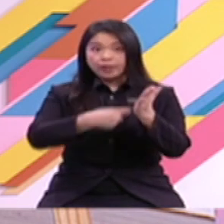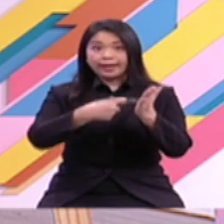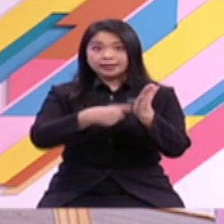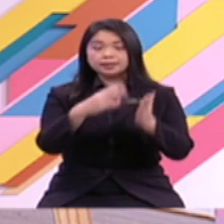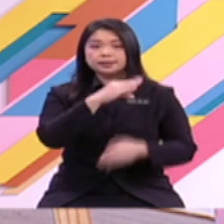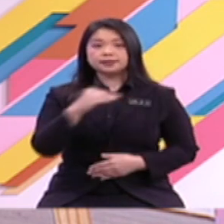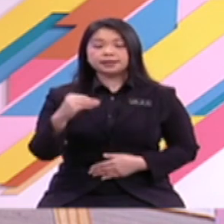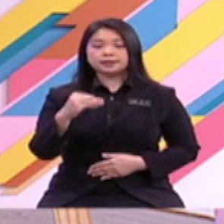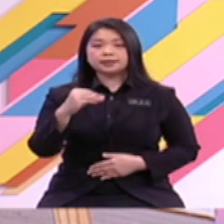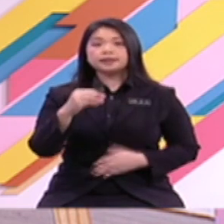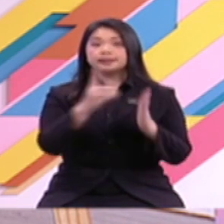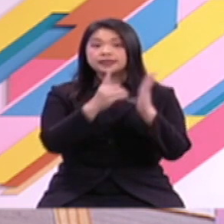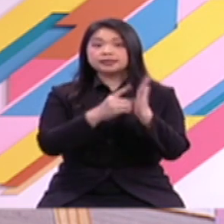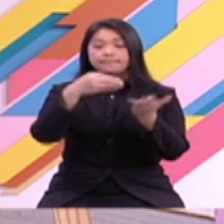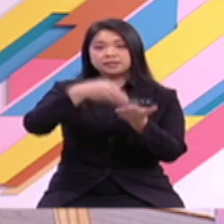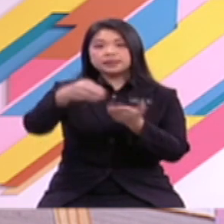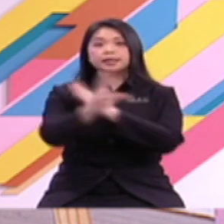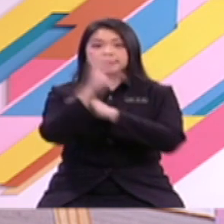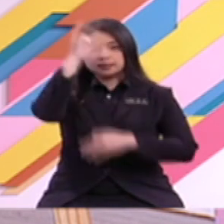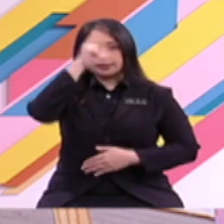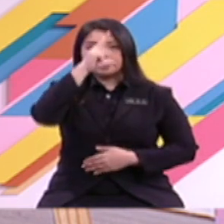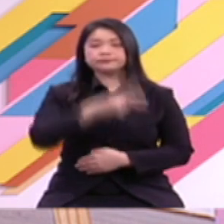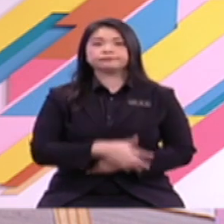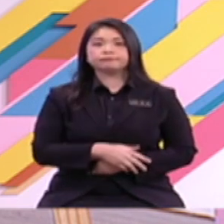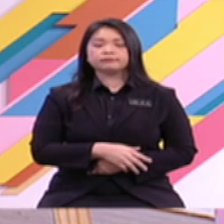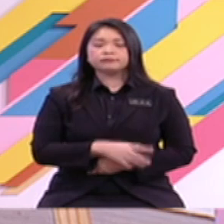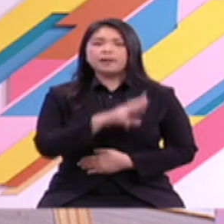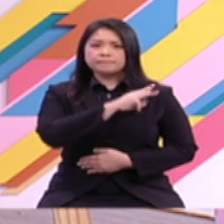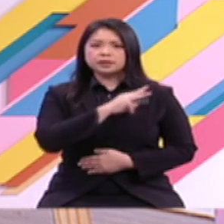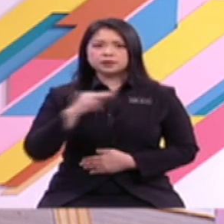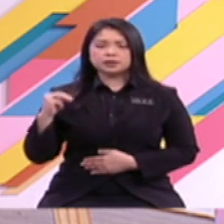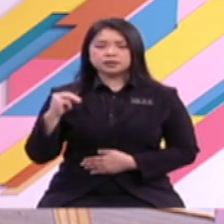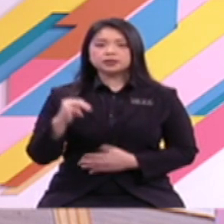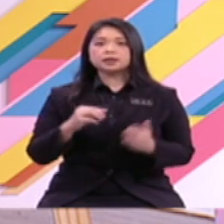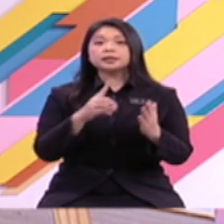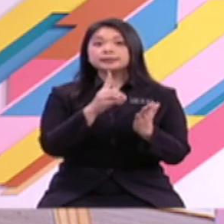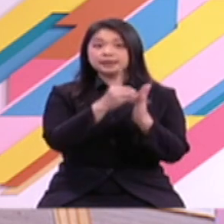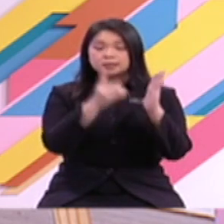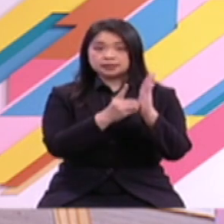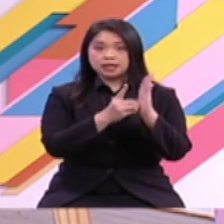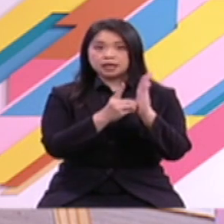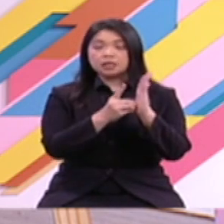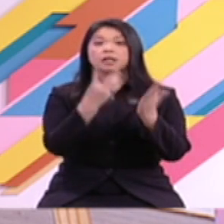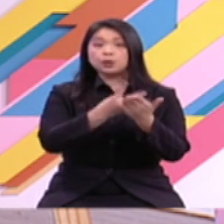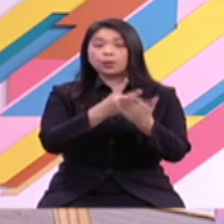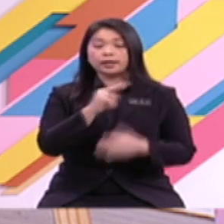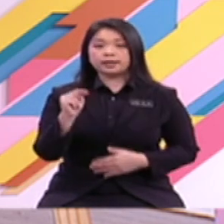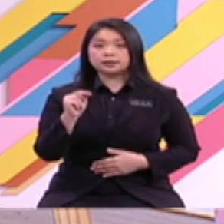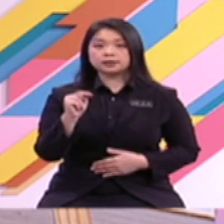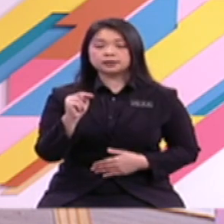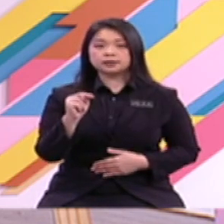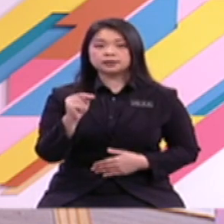juga dasar perbelanjaan kerajaan Oke manakala ada dasar keuangan gula darah tidak sah yang